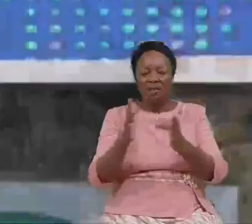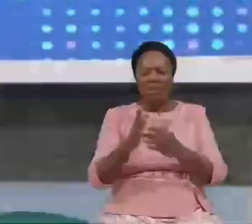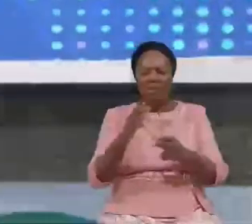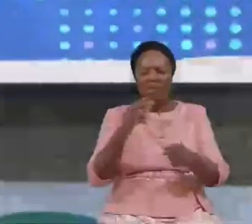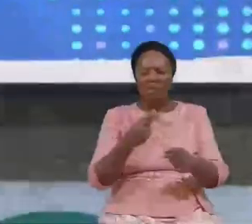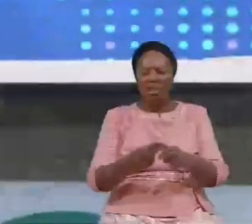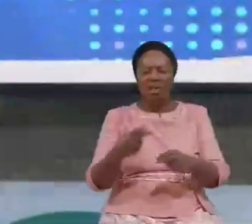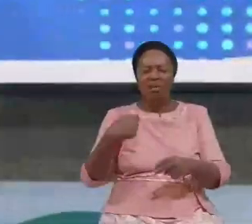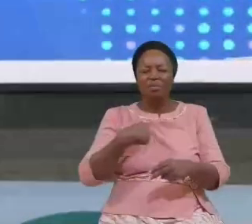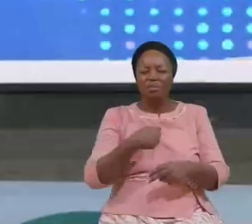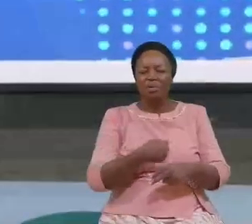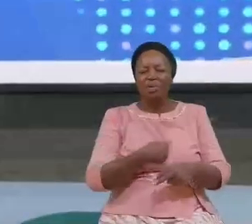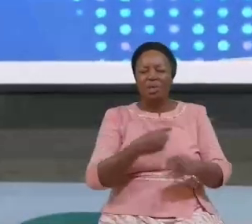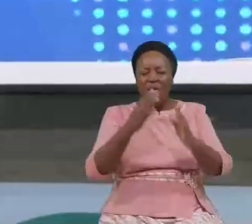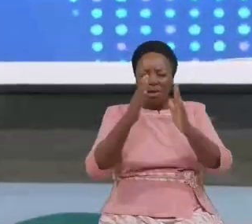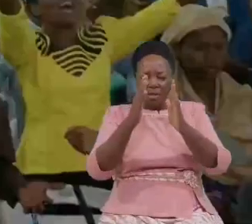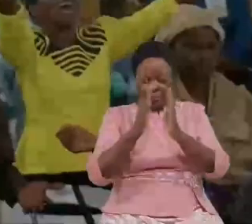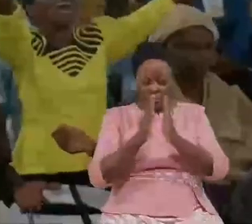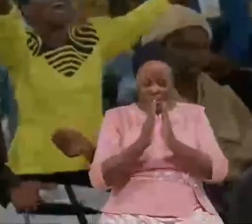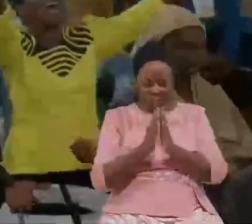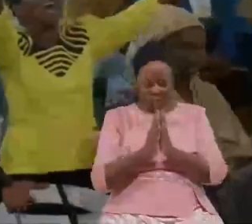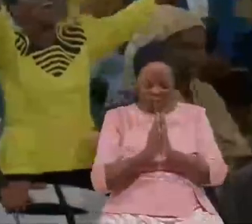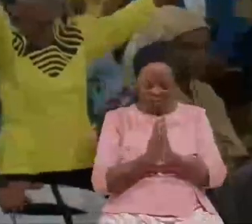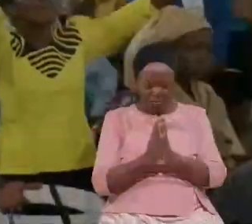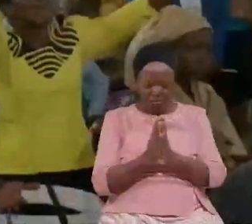Jésus nous prions